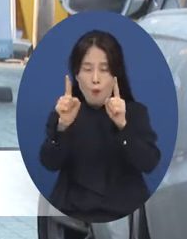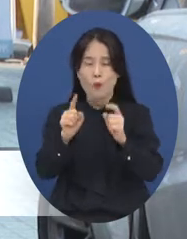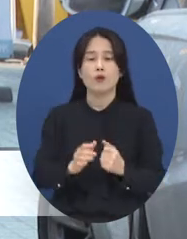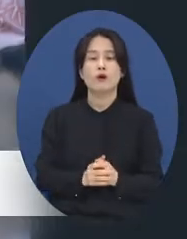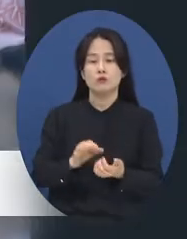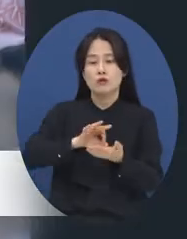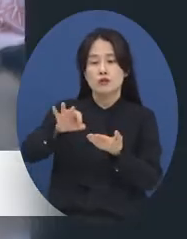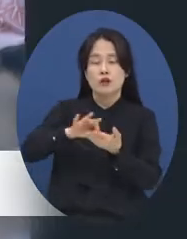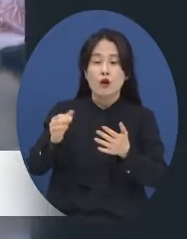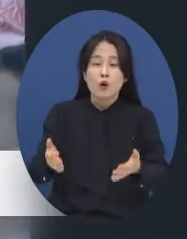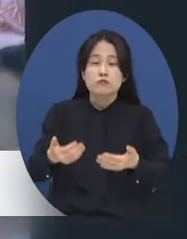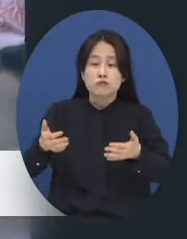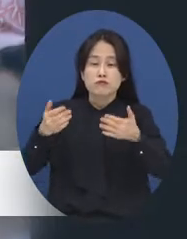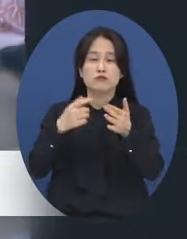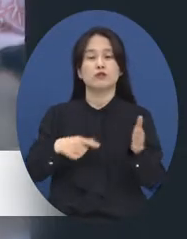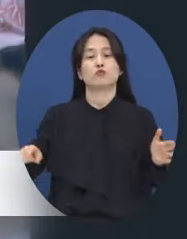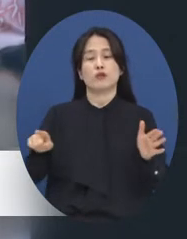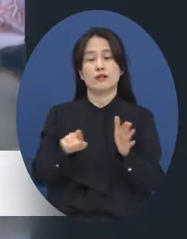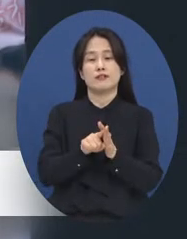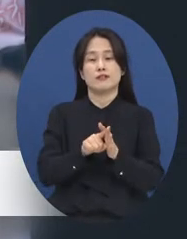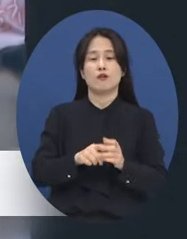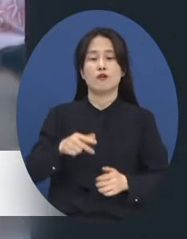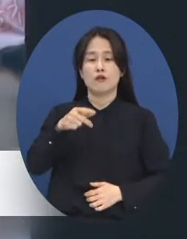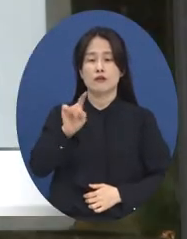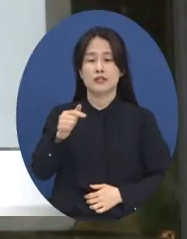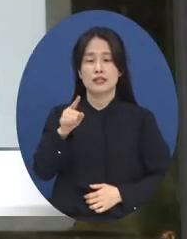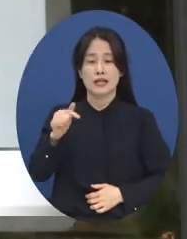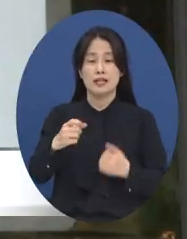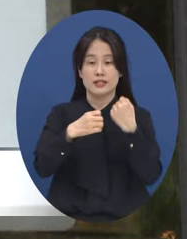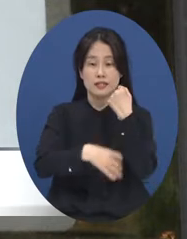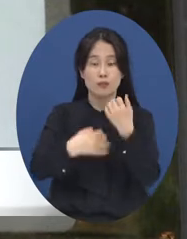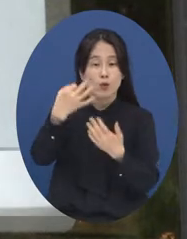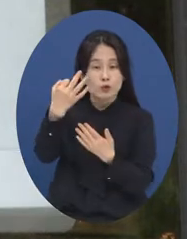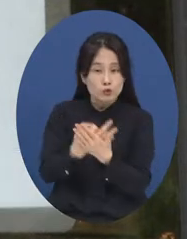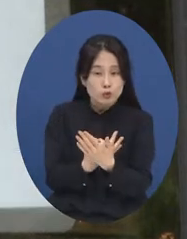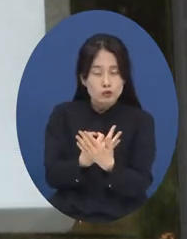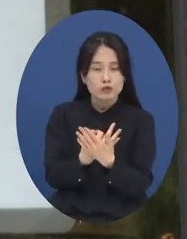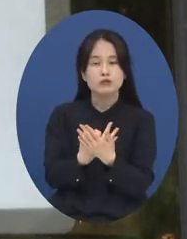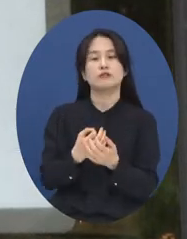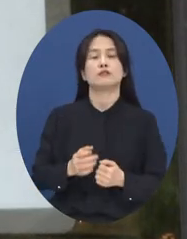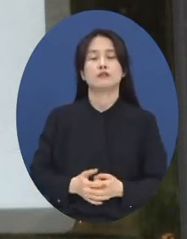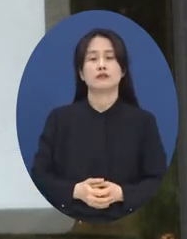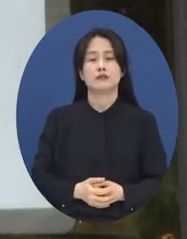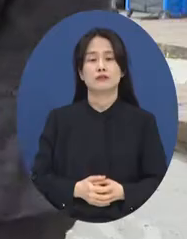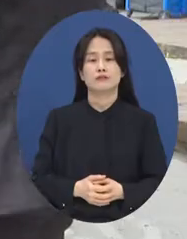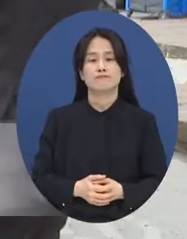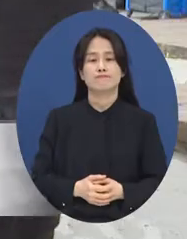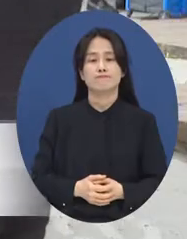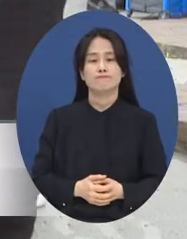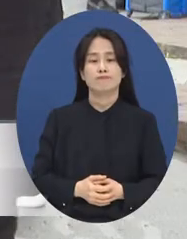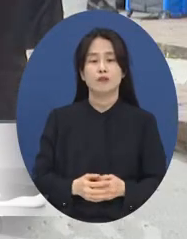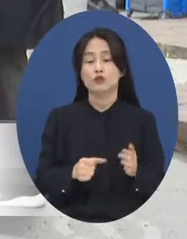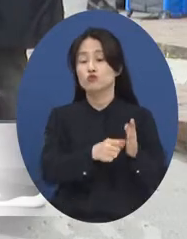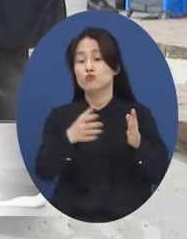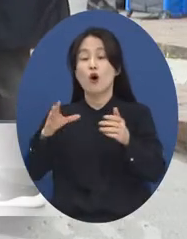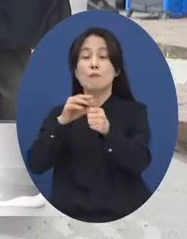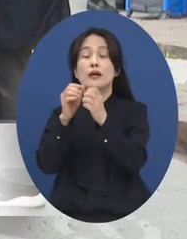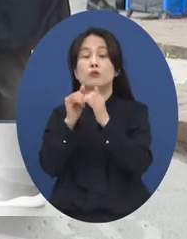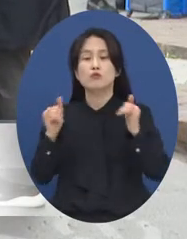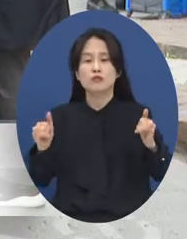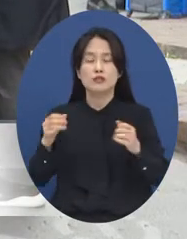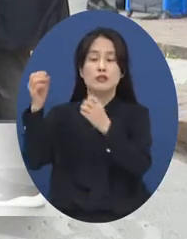소비 심리를 진작시키기 위해 경기도가 도민에게 지급한 경기도 재난기본소득. 경기도가 유명